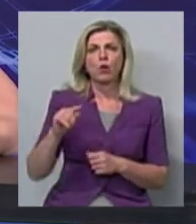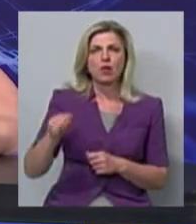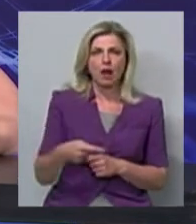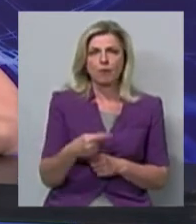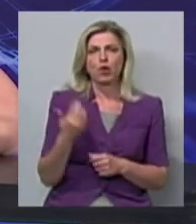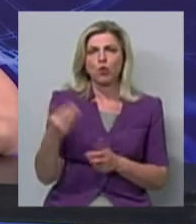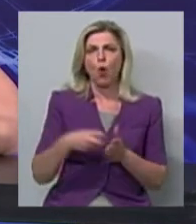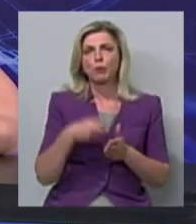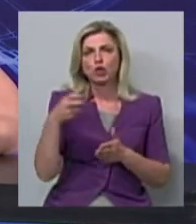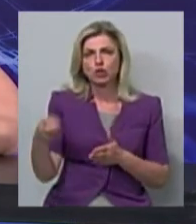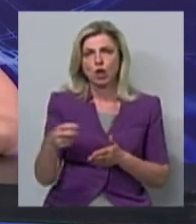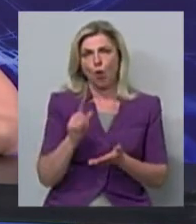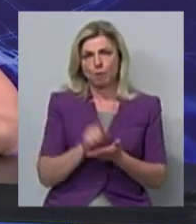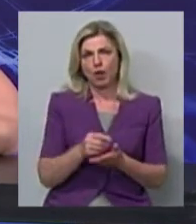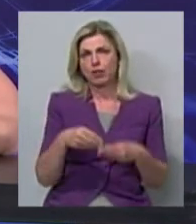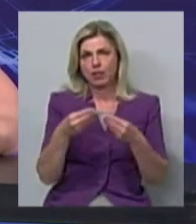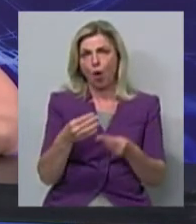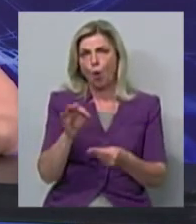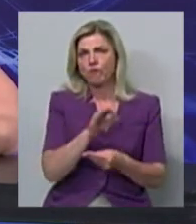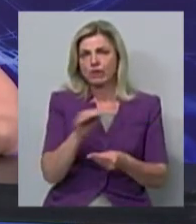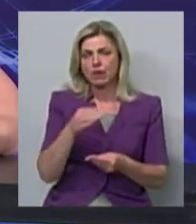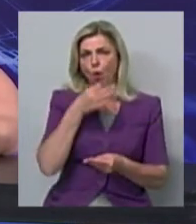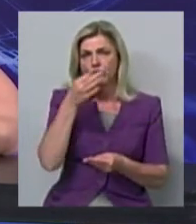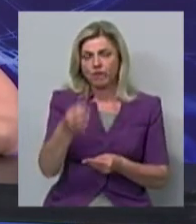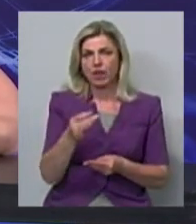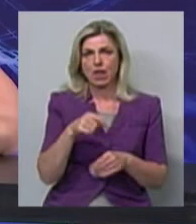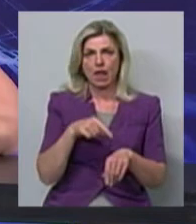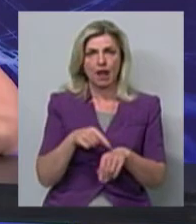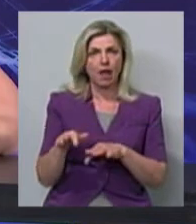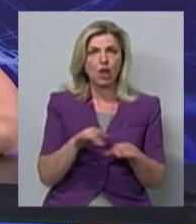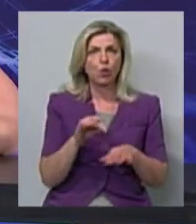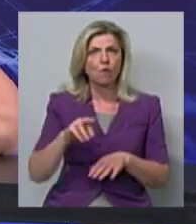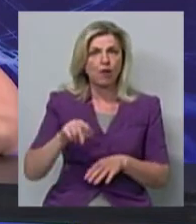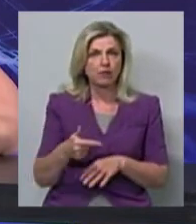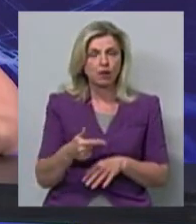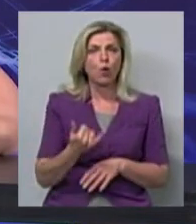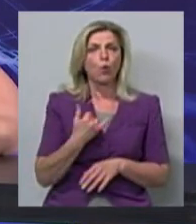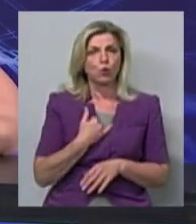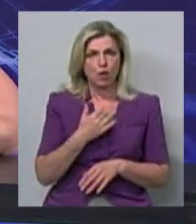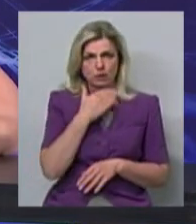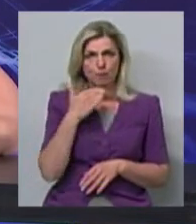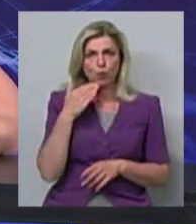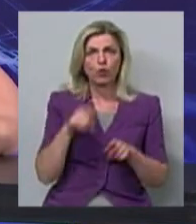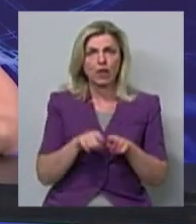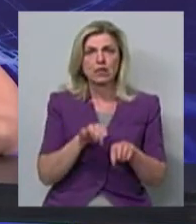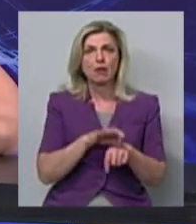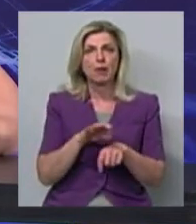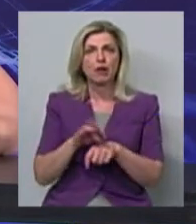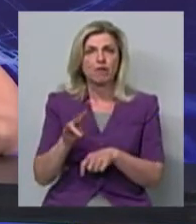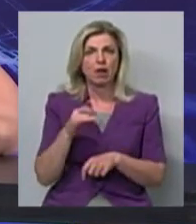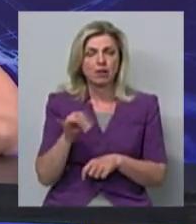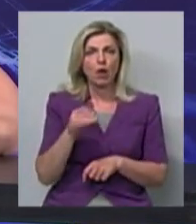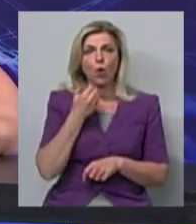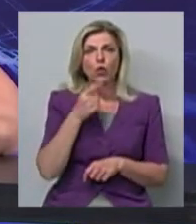обращение обязаны дать официальный ответ и обязаны отреагировать. Поэтому у нас много таких заболеваний, когда